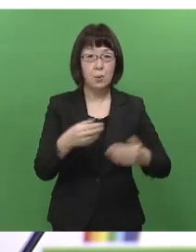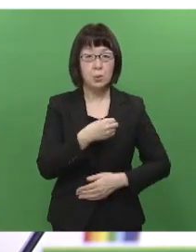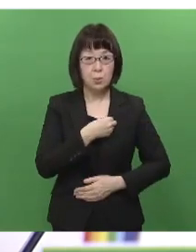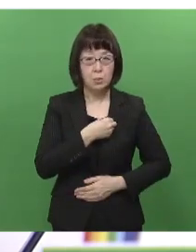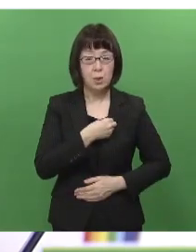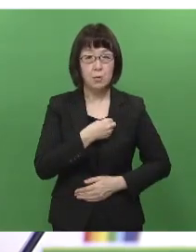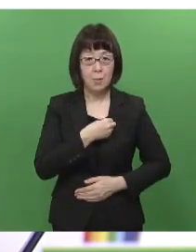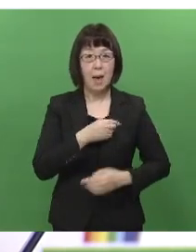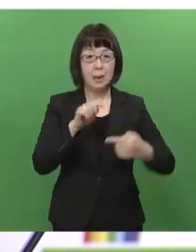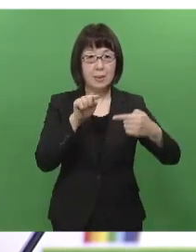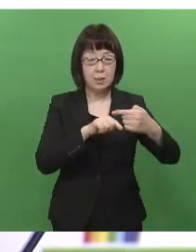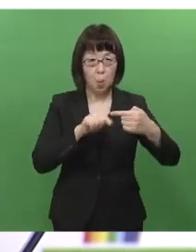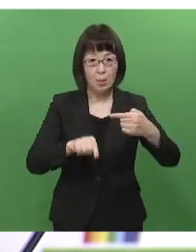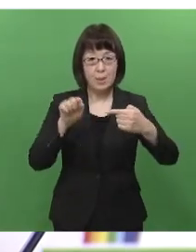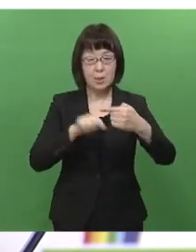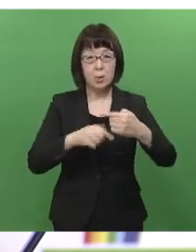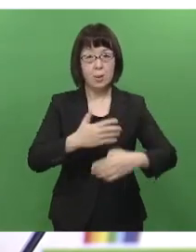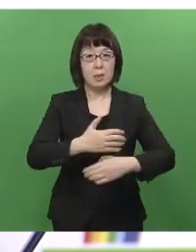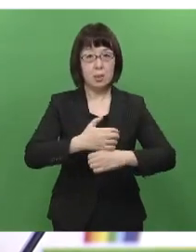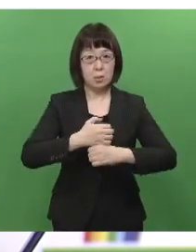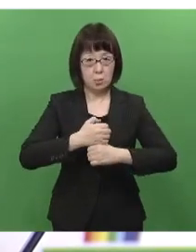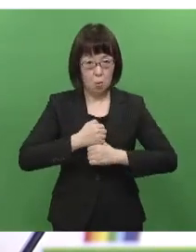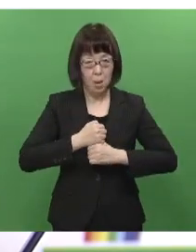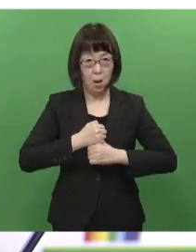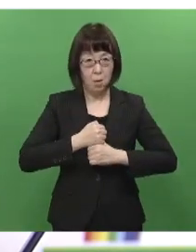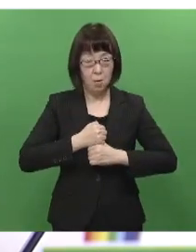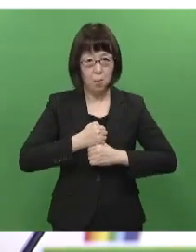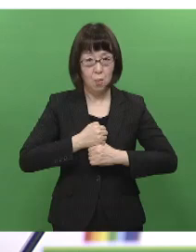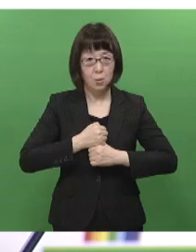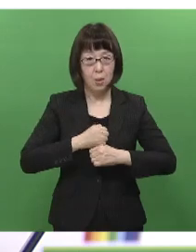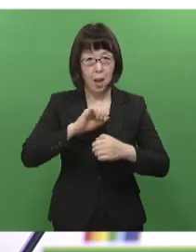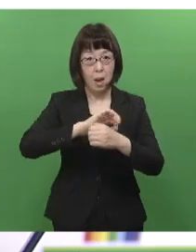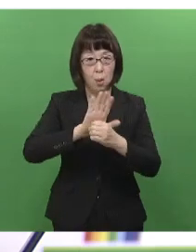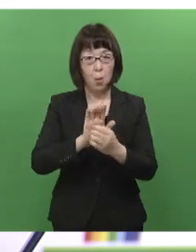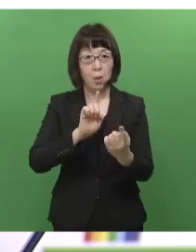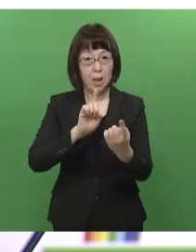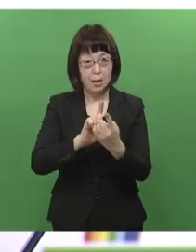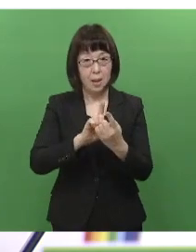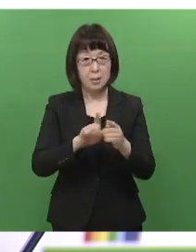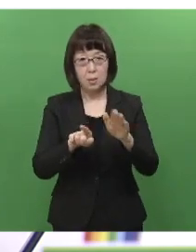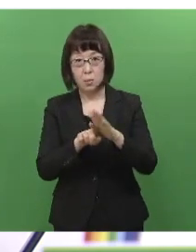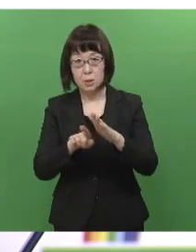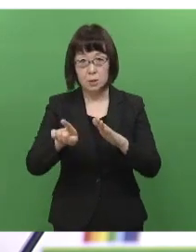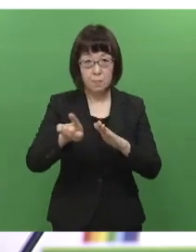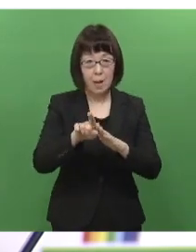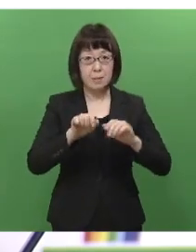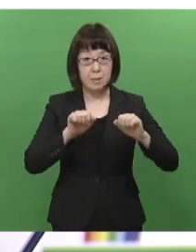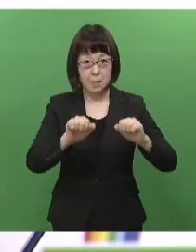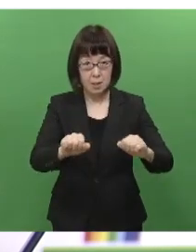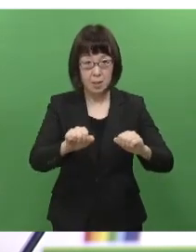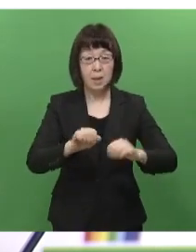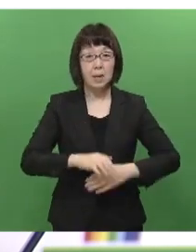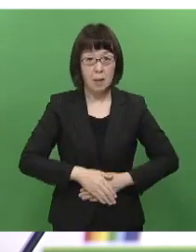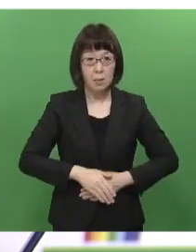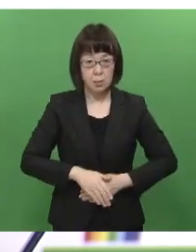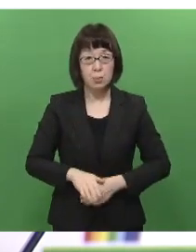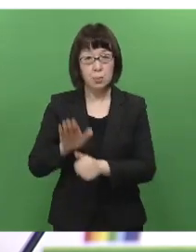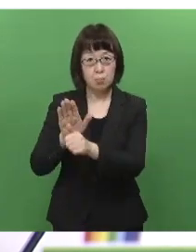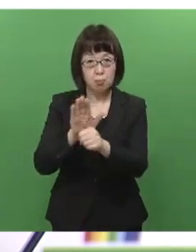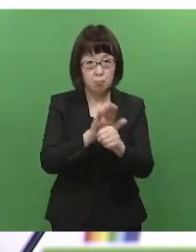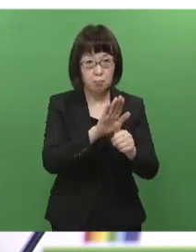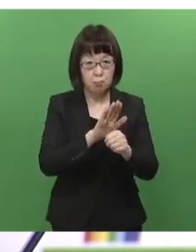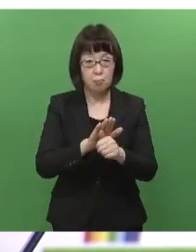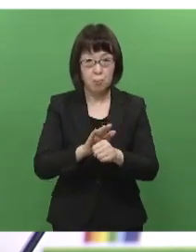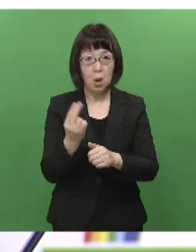一人一人緊張感を持ってコロナ対策を最優先にしまして、応援体制の充実など全庁一丸